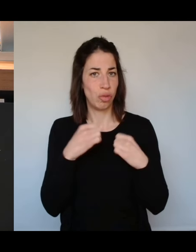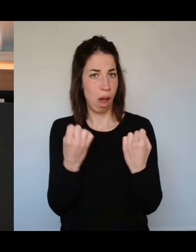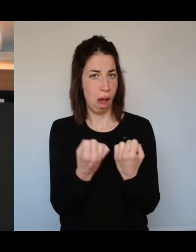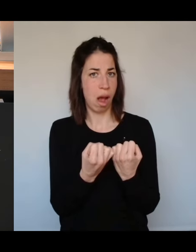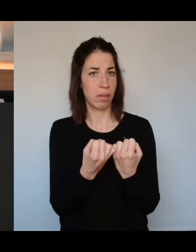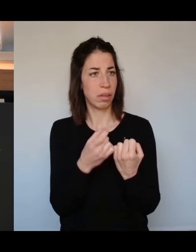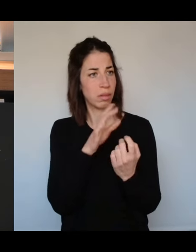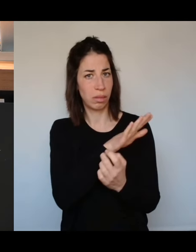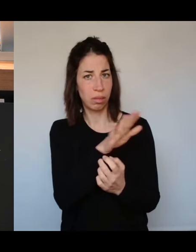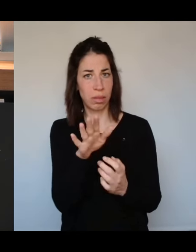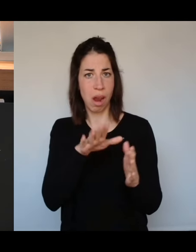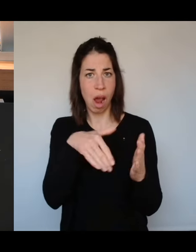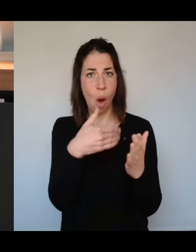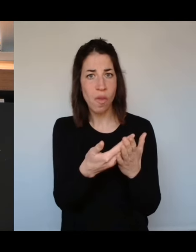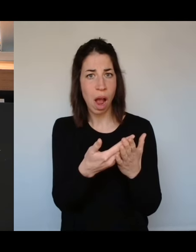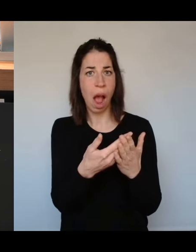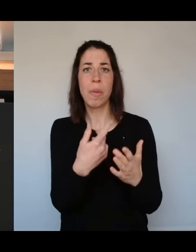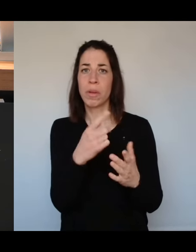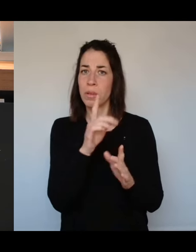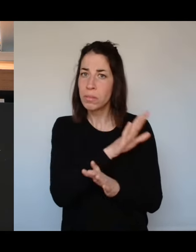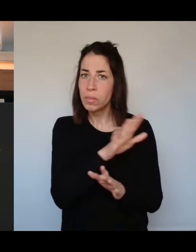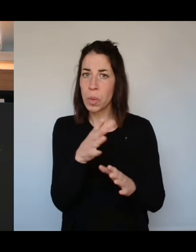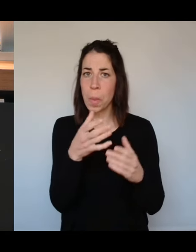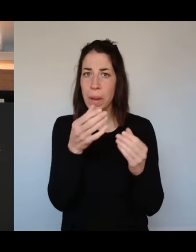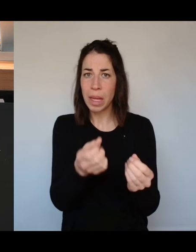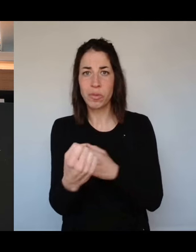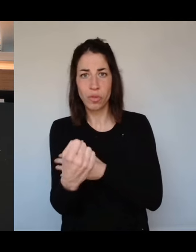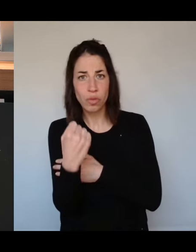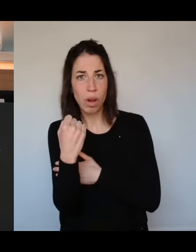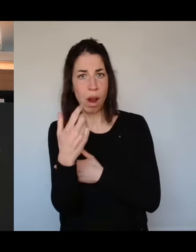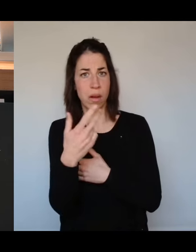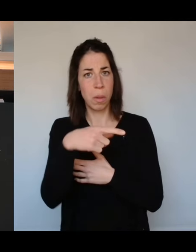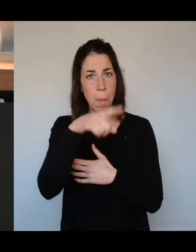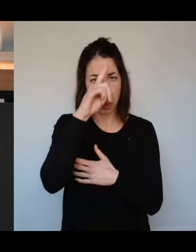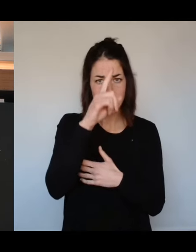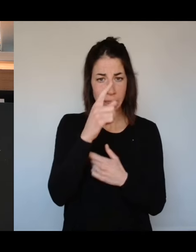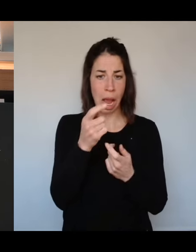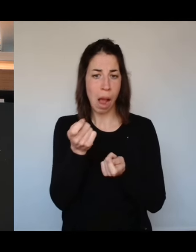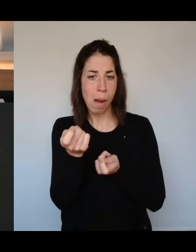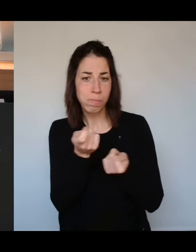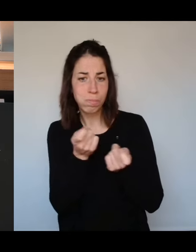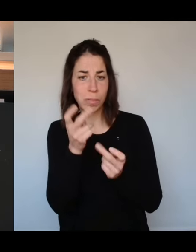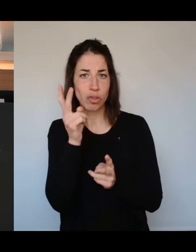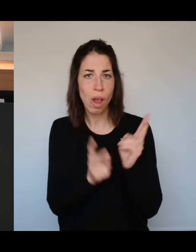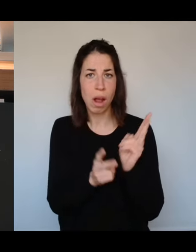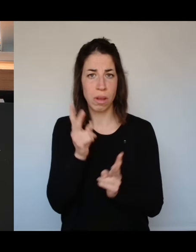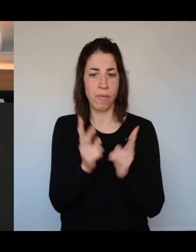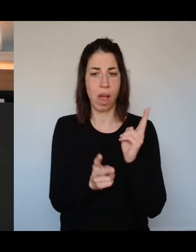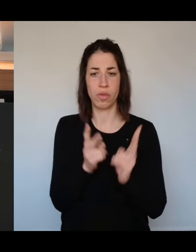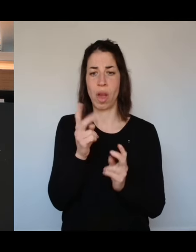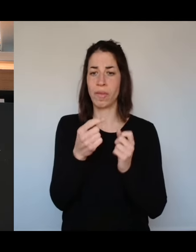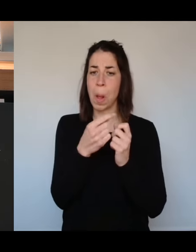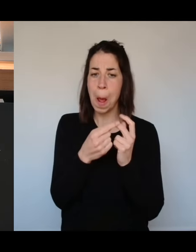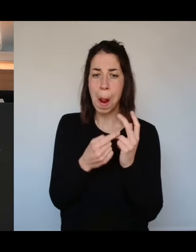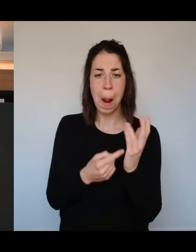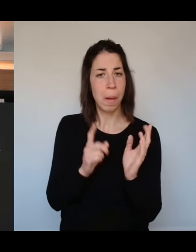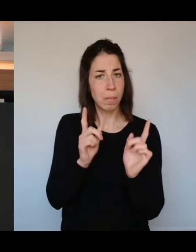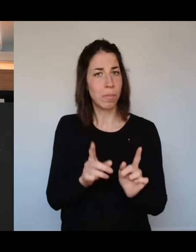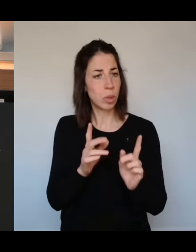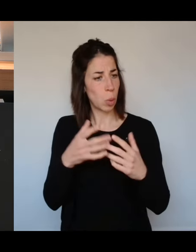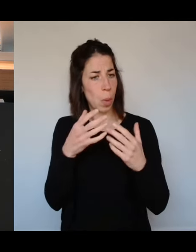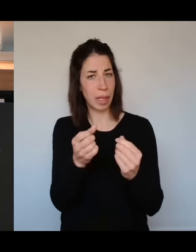nötigen Befugnisse und Einsatzmittel verfügen, um die Herrschaft des Rechts stets zu gewährleisten.